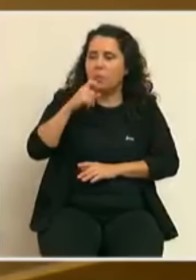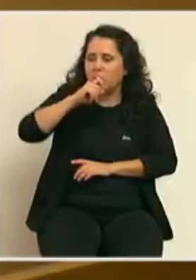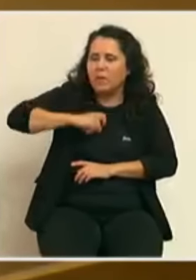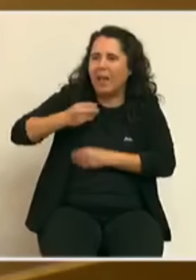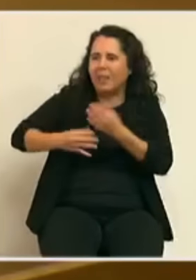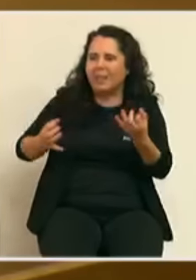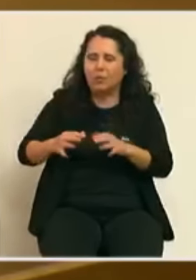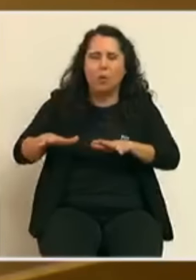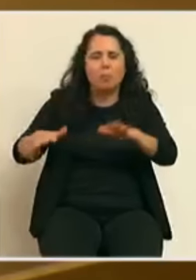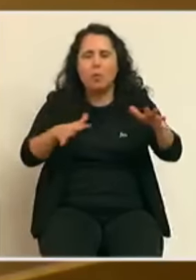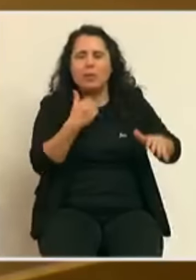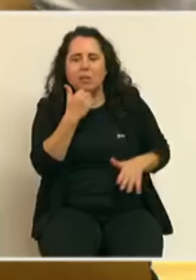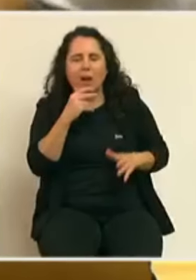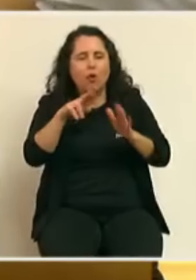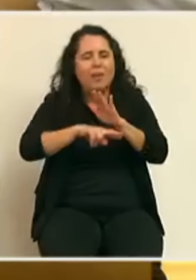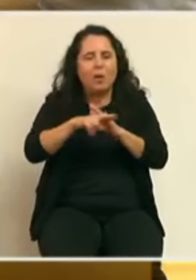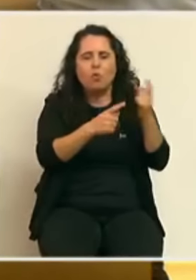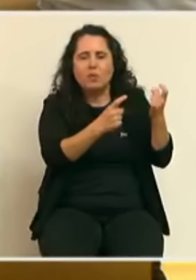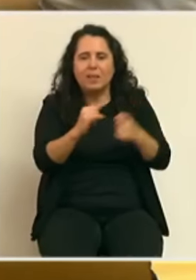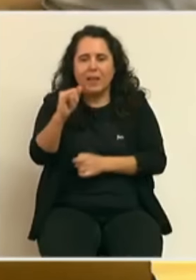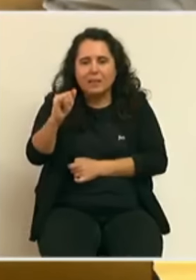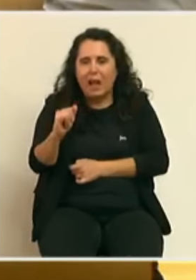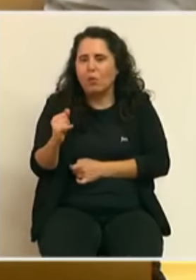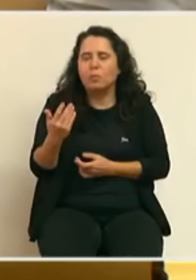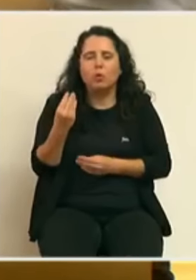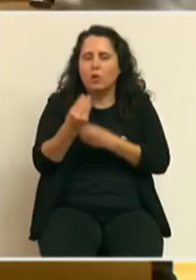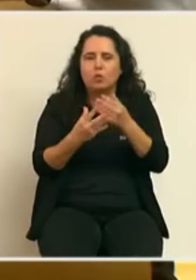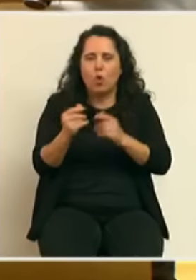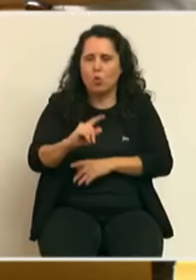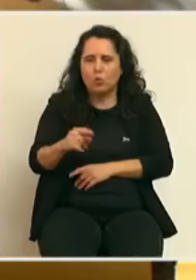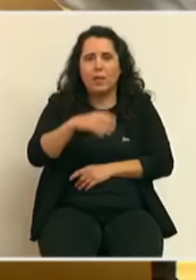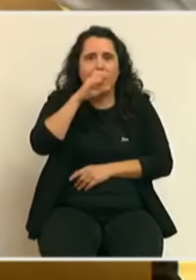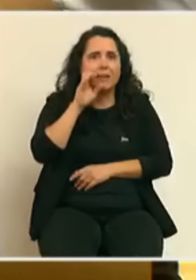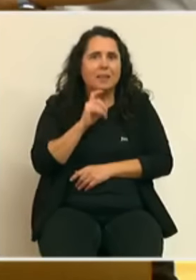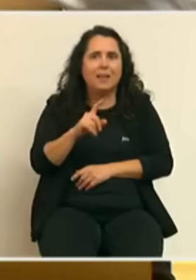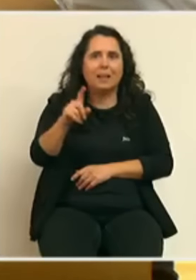va mobilitzar tots els recursos que tenia a l'abast. En Castelló,